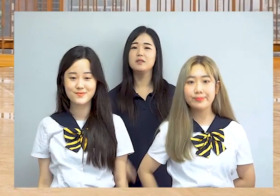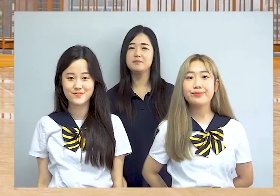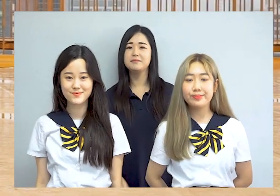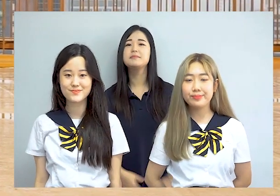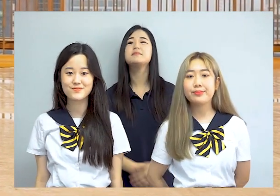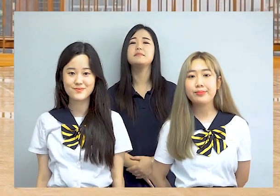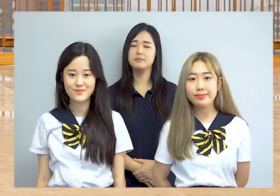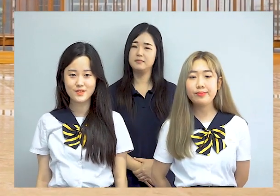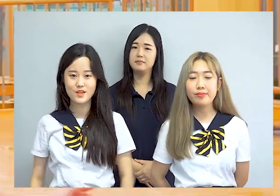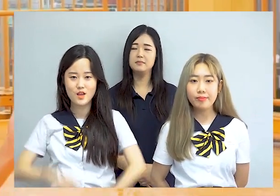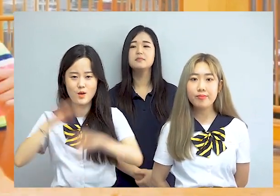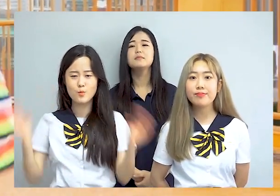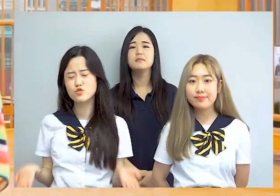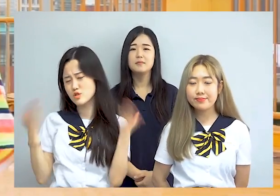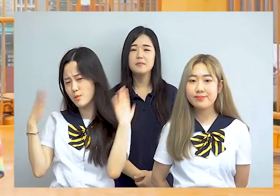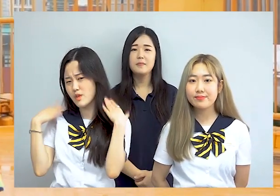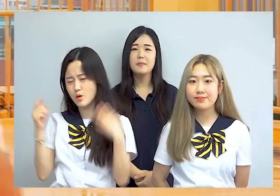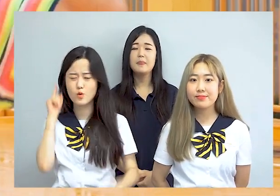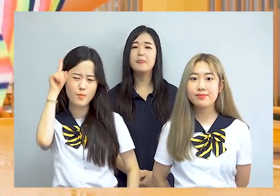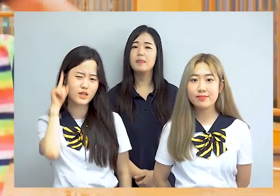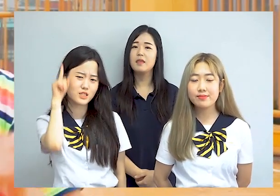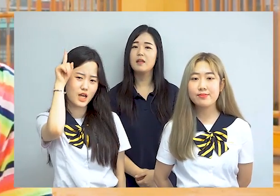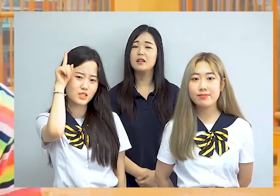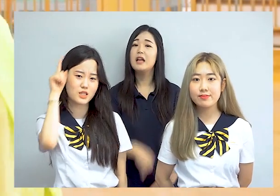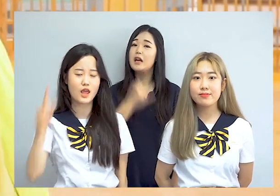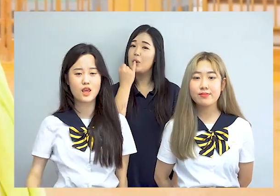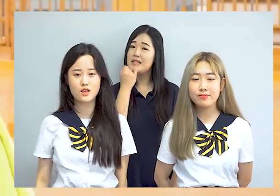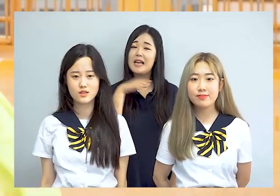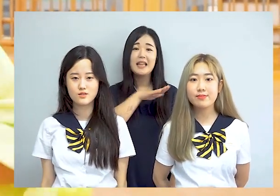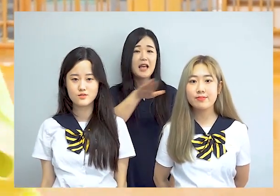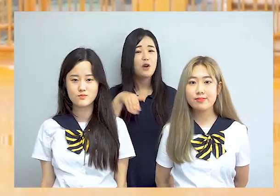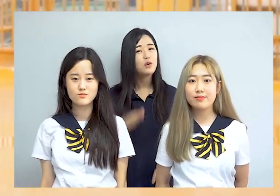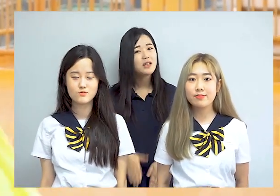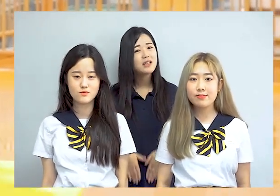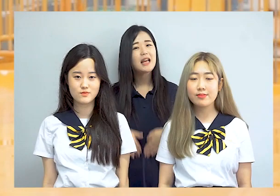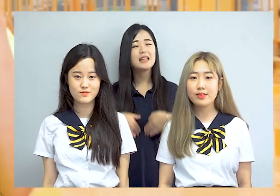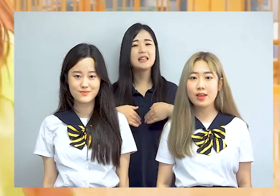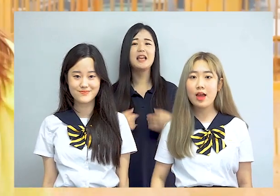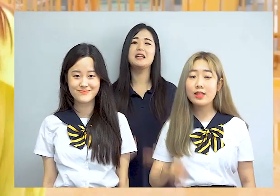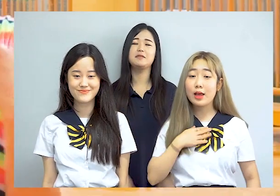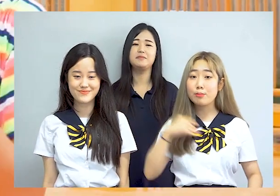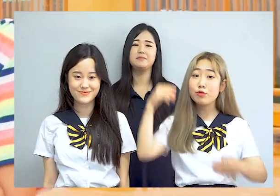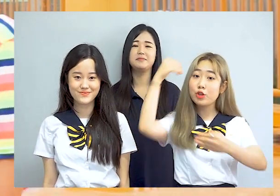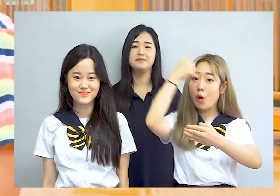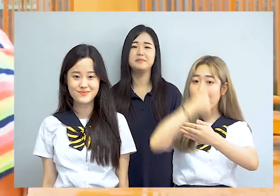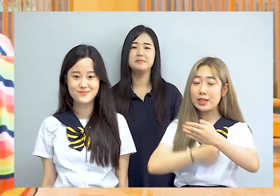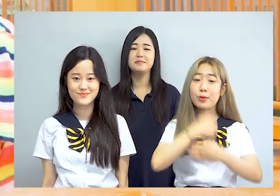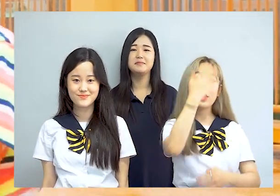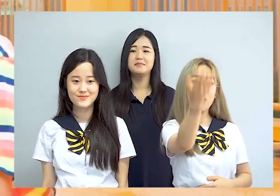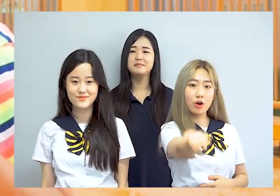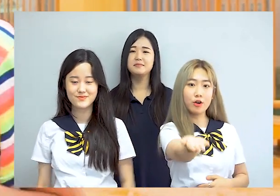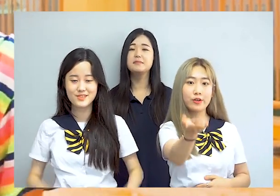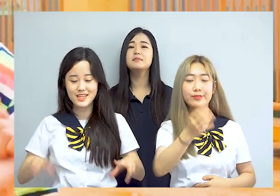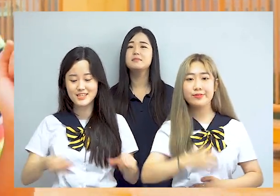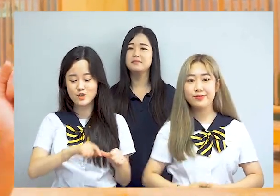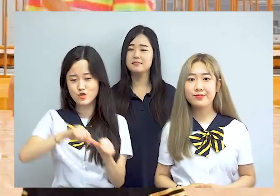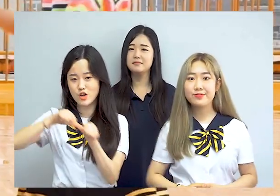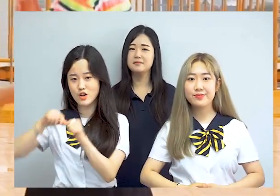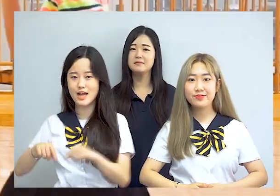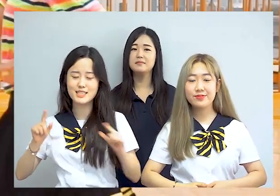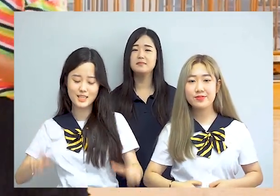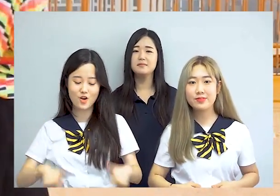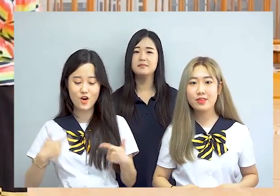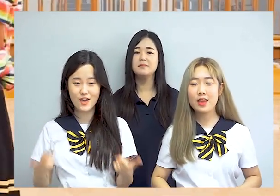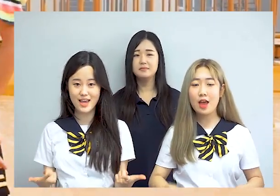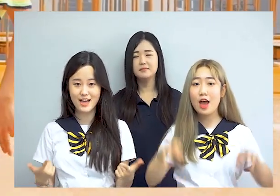되었다고. 다들 덥다고 막 짜증내. 괜찮아 우리들은 따뜻해. 내게 퐁당 빠져버린 널 이제